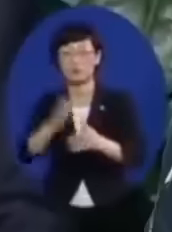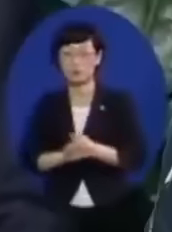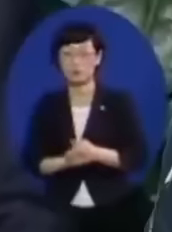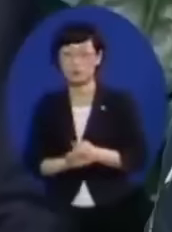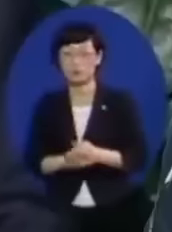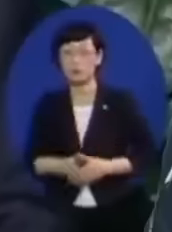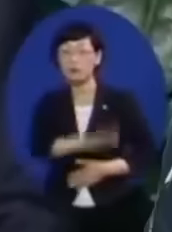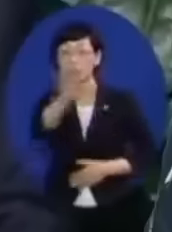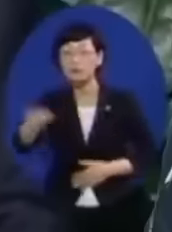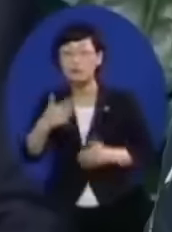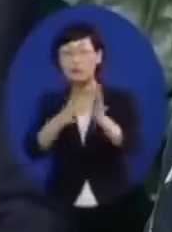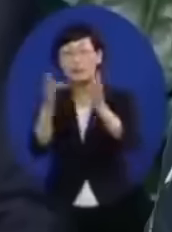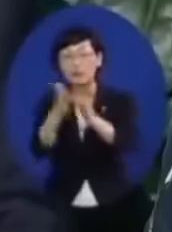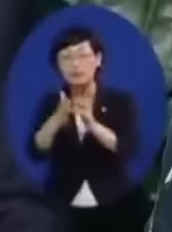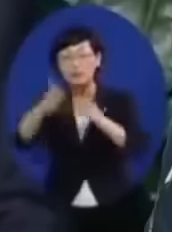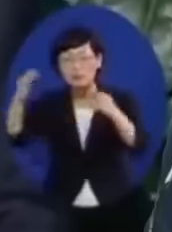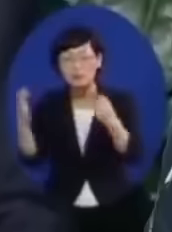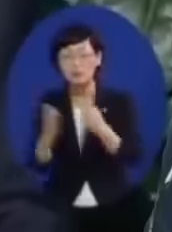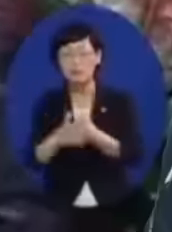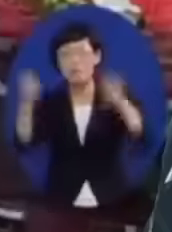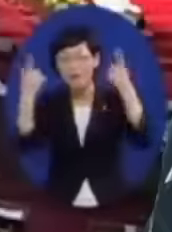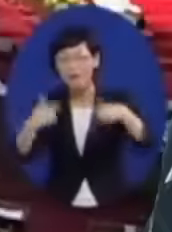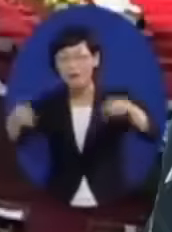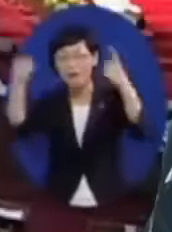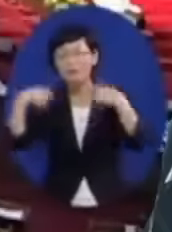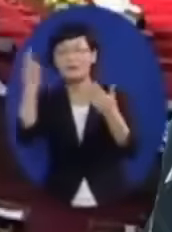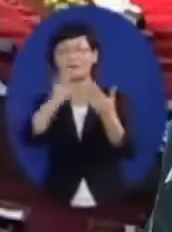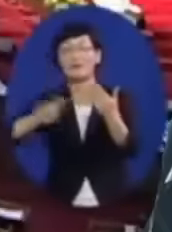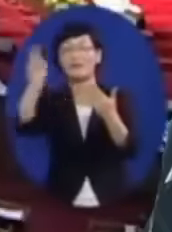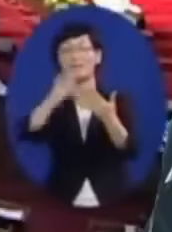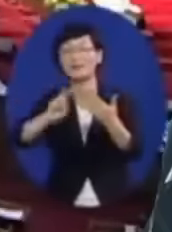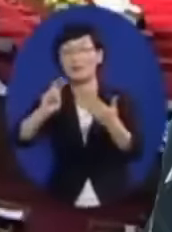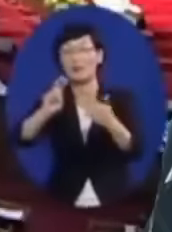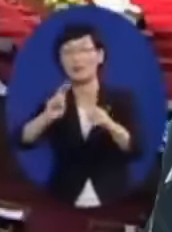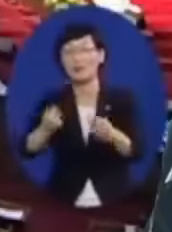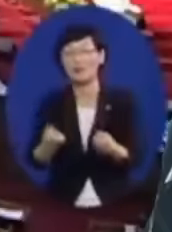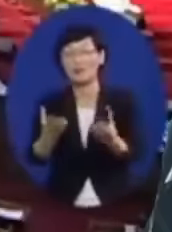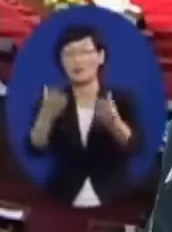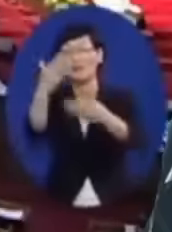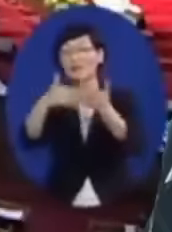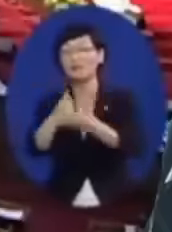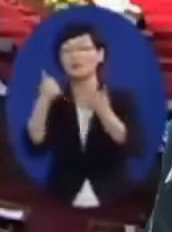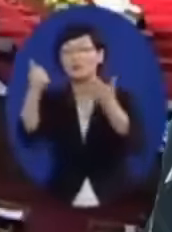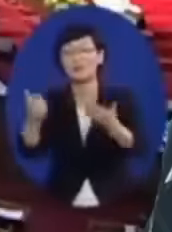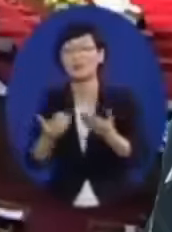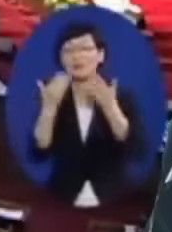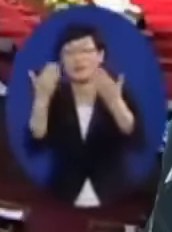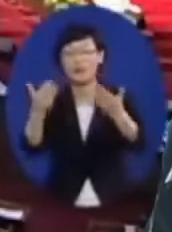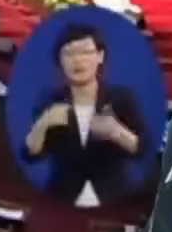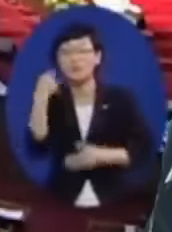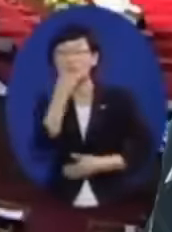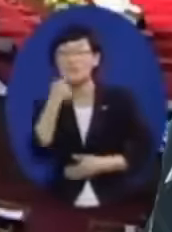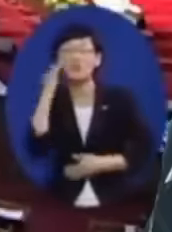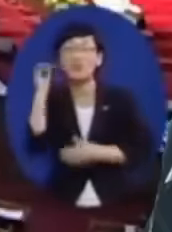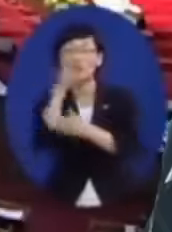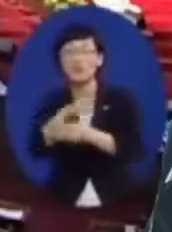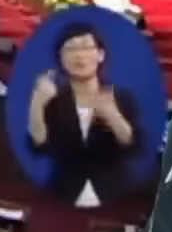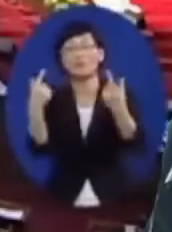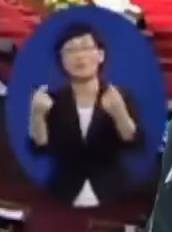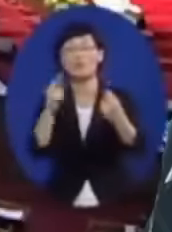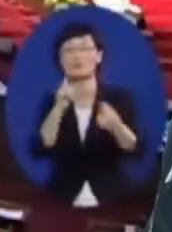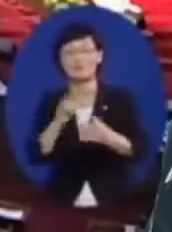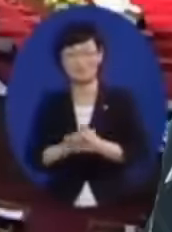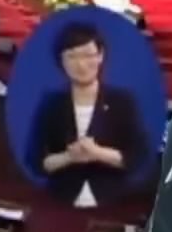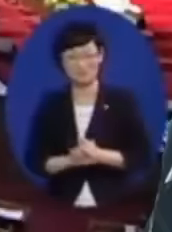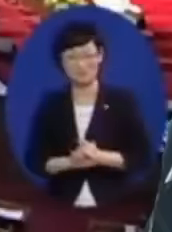그러므로 우리는 예수로 말미암아 항상 찬송의 제사를 하나님께 드리자. 이는 그 이름을 증언하는 입술의 열매니라.